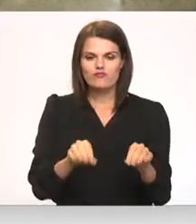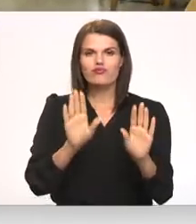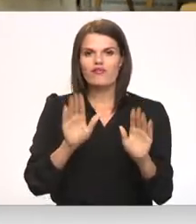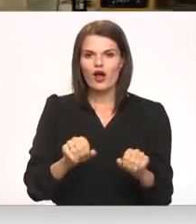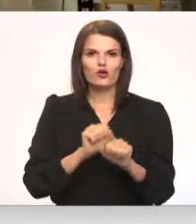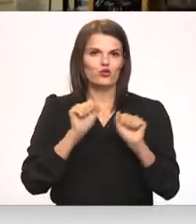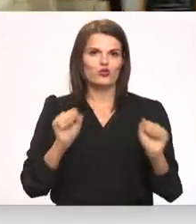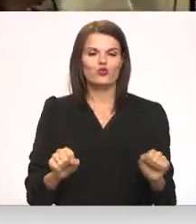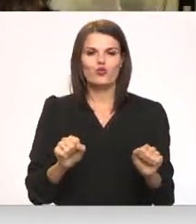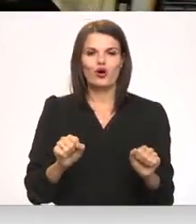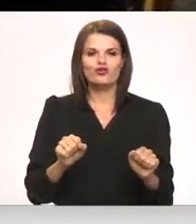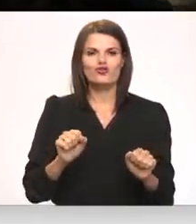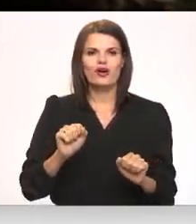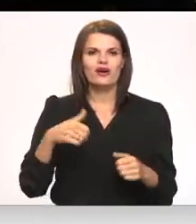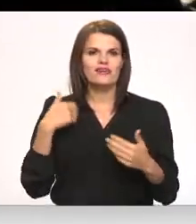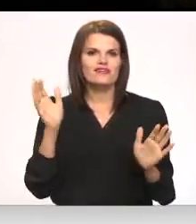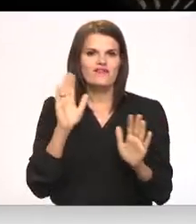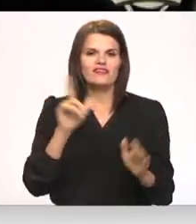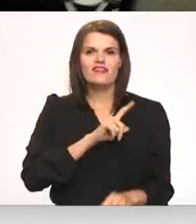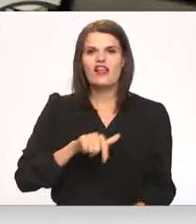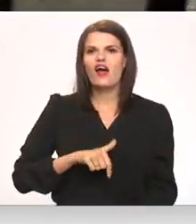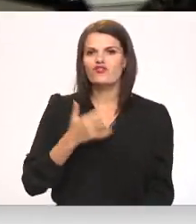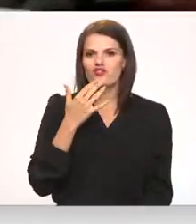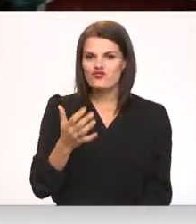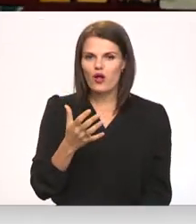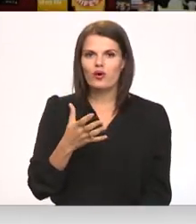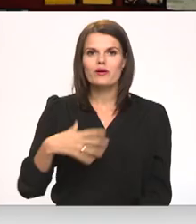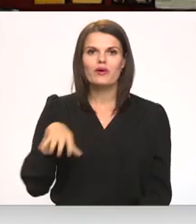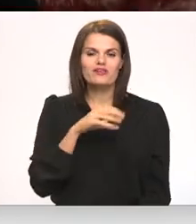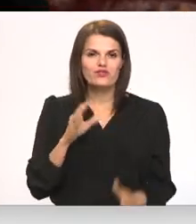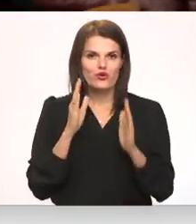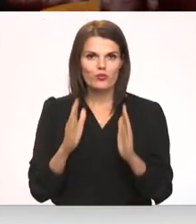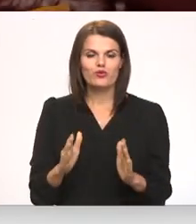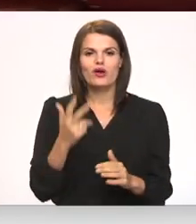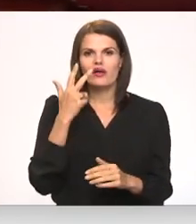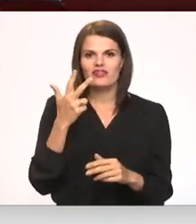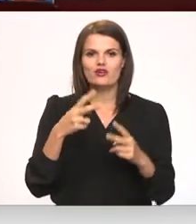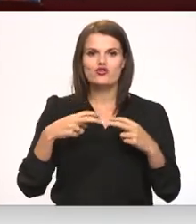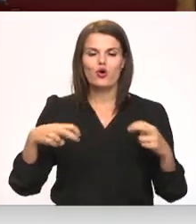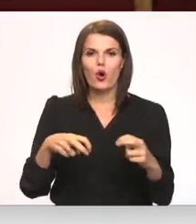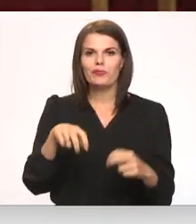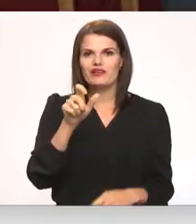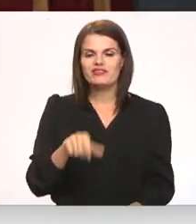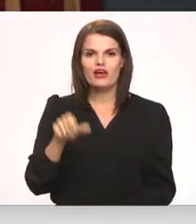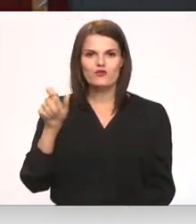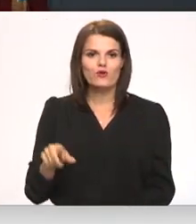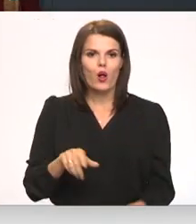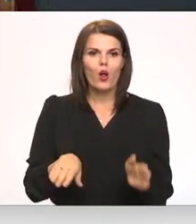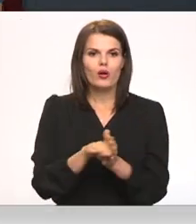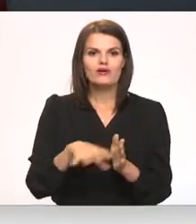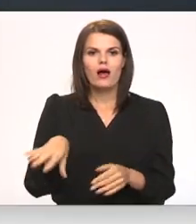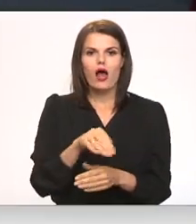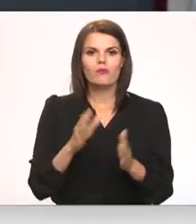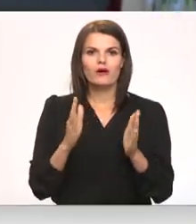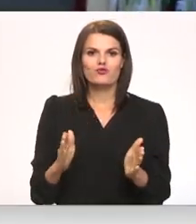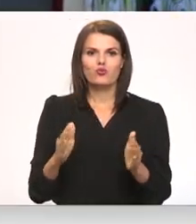varēs droši sveicināties latviski. Mēs visi būsim, mēs esam 3 komisijas locekļi, un mēs būsim šeit,